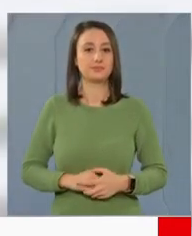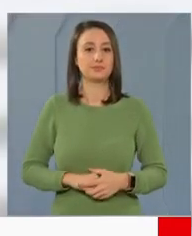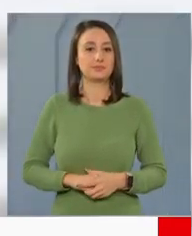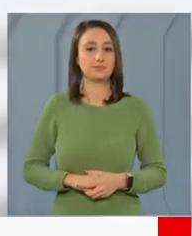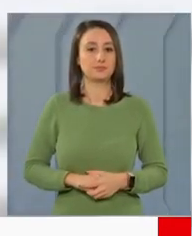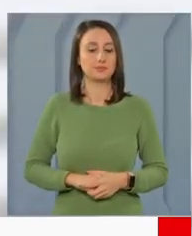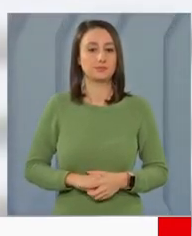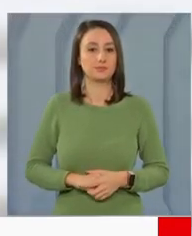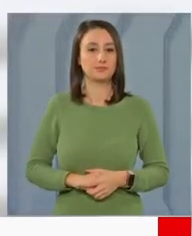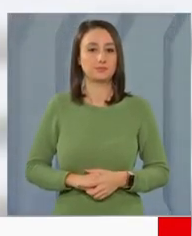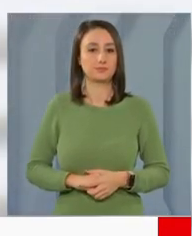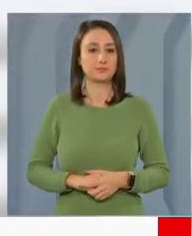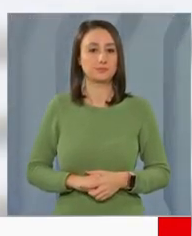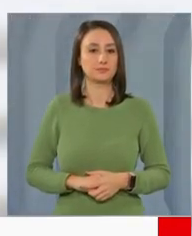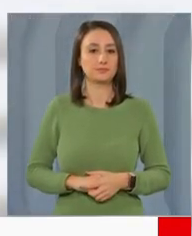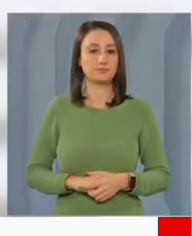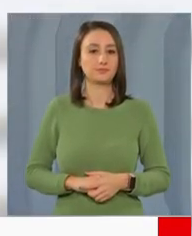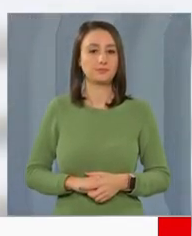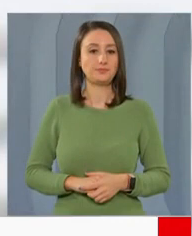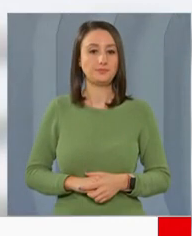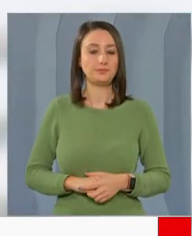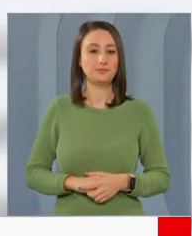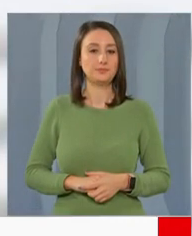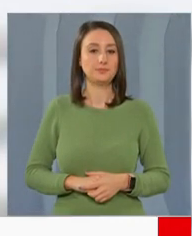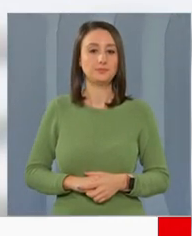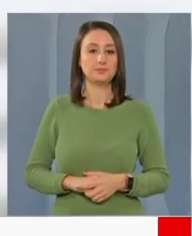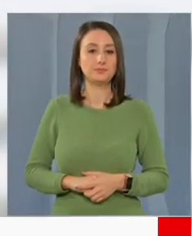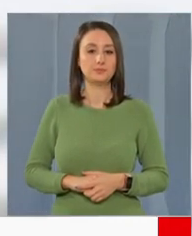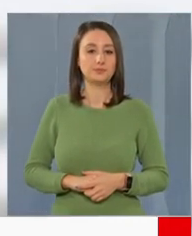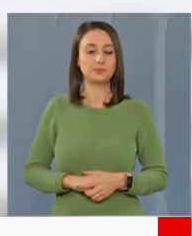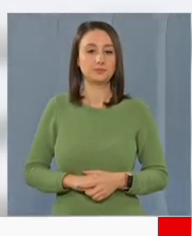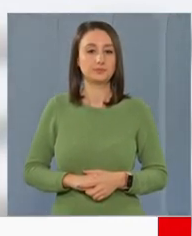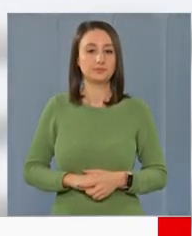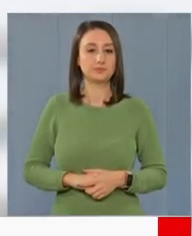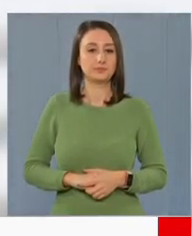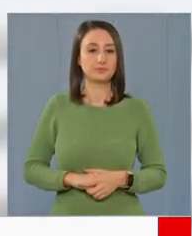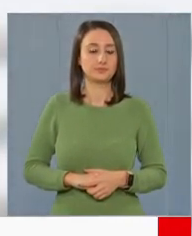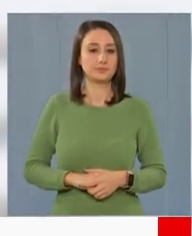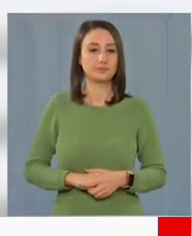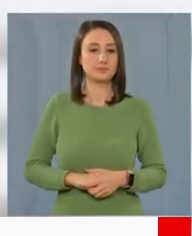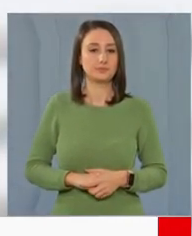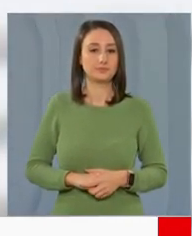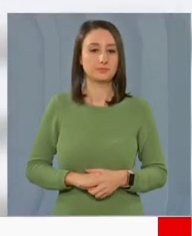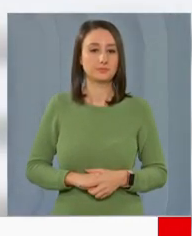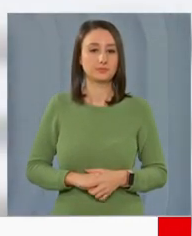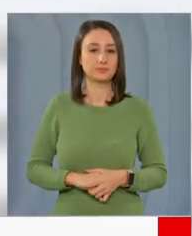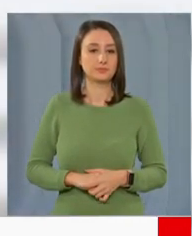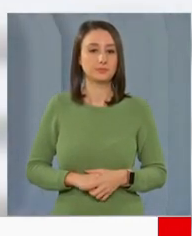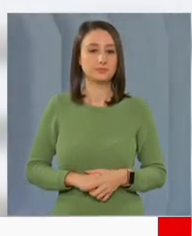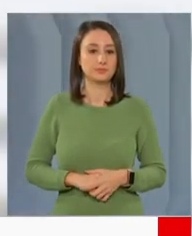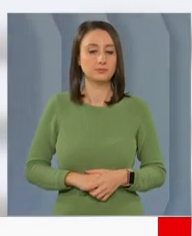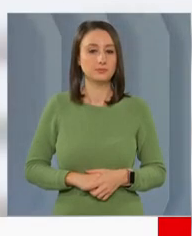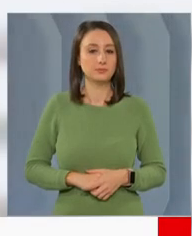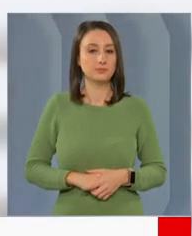blocuri, în zona cetate, la containerele de gunoi prin spatele blocului cu magazinul Coramet Chimicale, Bulevardul Revoluției, vedem